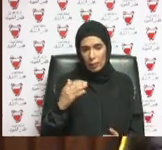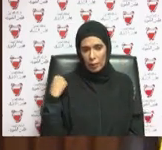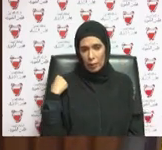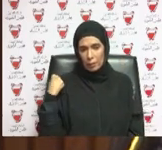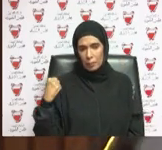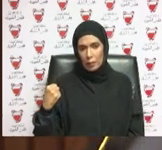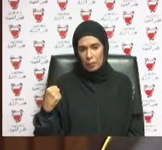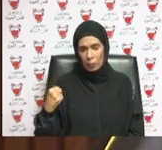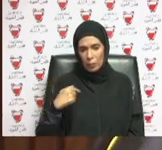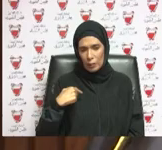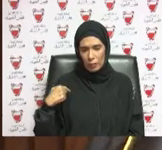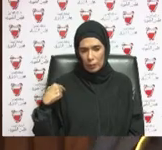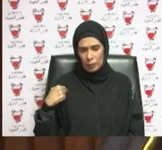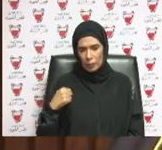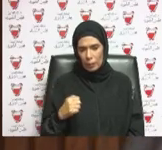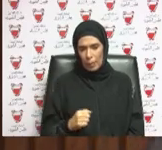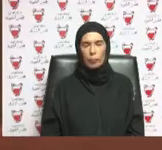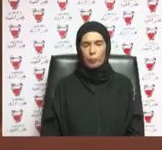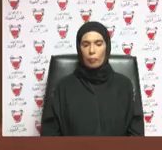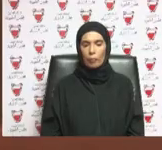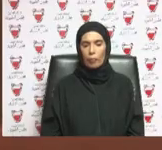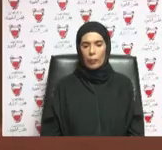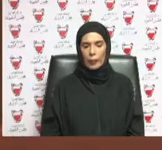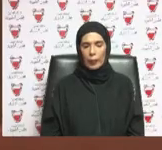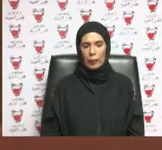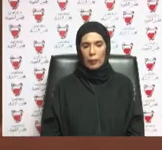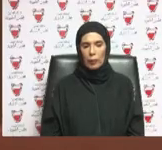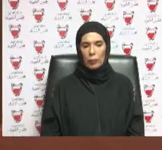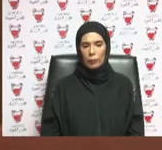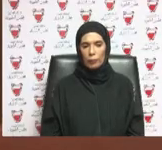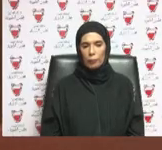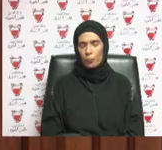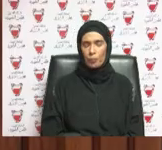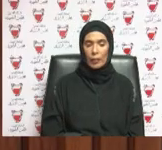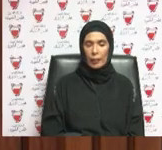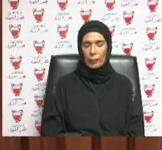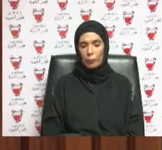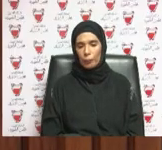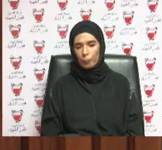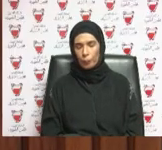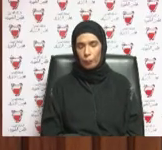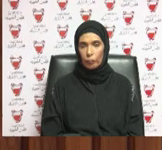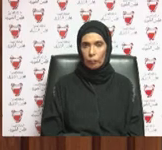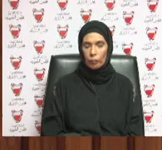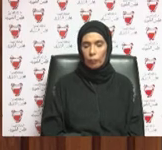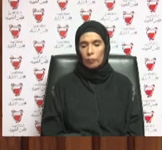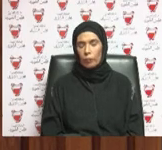إن كان أسميك القرم الخليفة. شكرا. شكرا جزيلا. الأخت منى المؤيدة تفضلي.